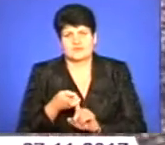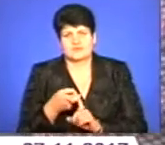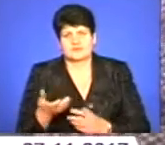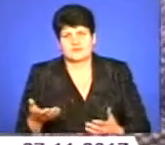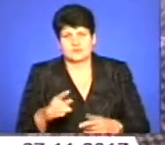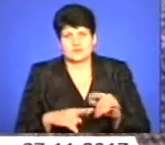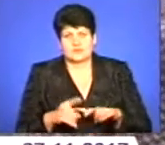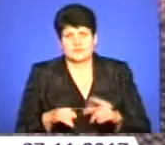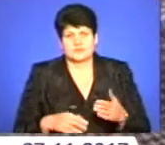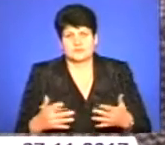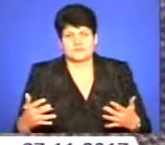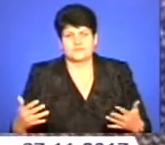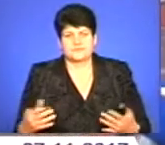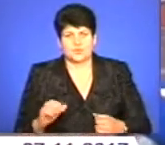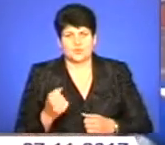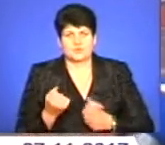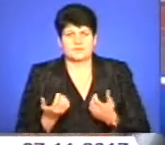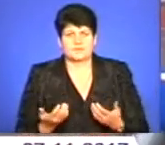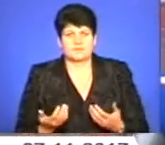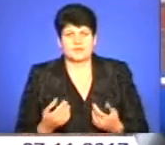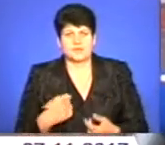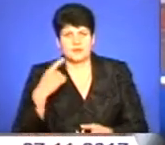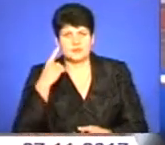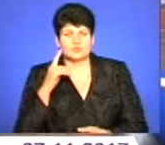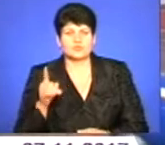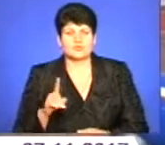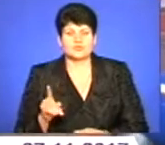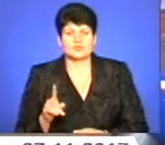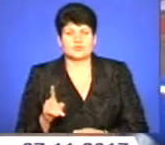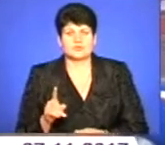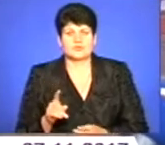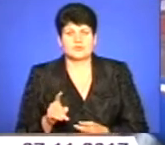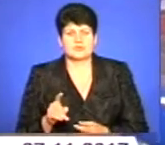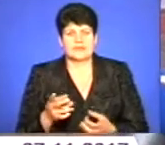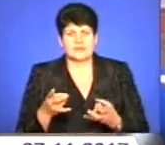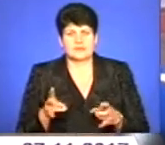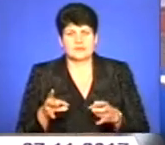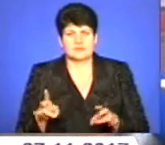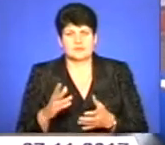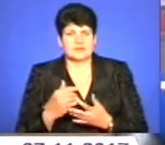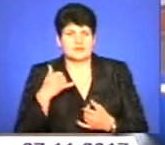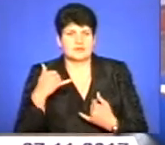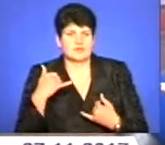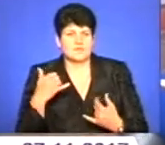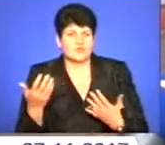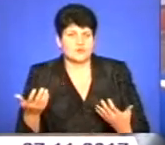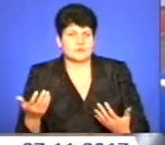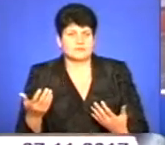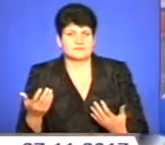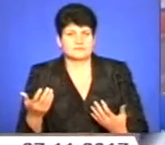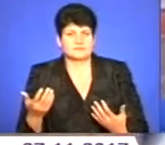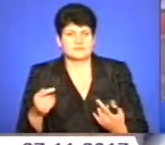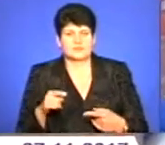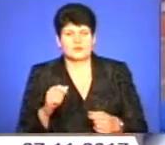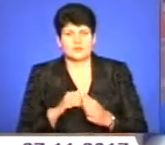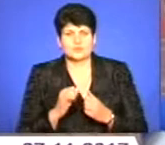з родичами, з рідними, з друзями. Я думаю, що вже не дуже і потрібно, є ж телефони. Тепер